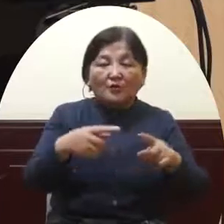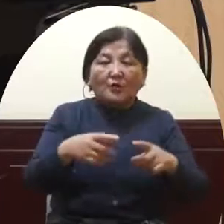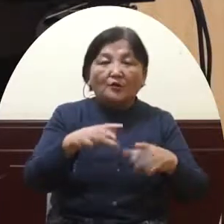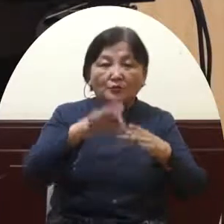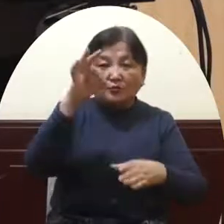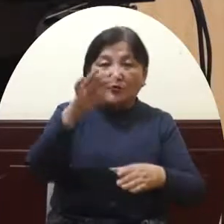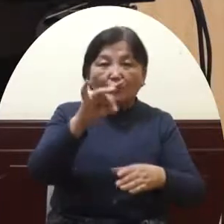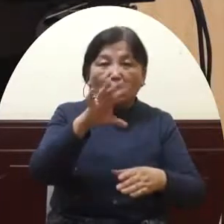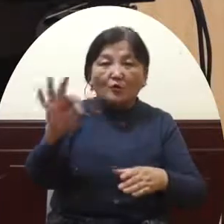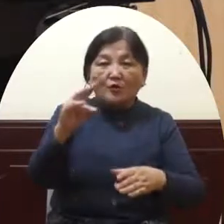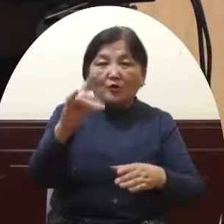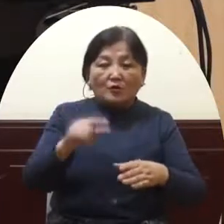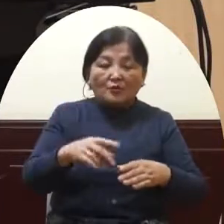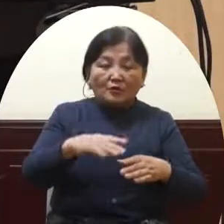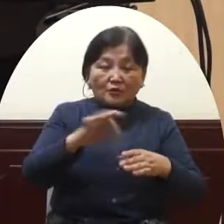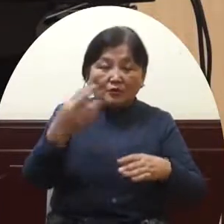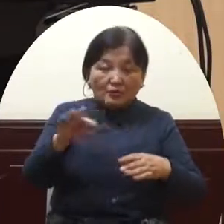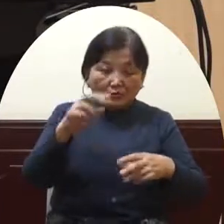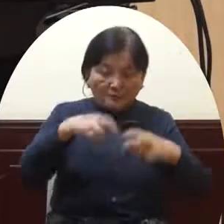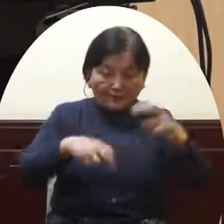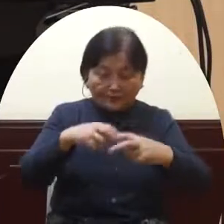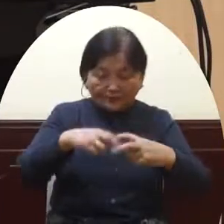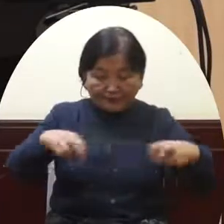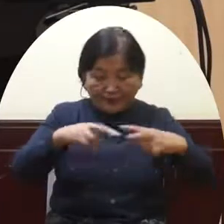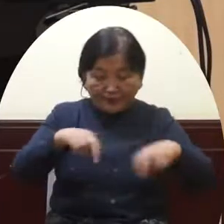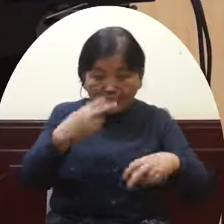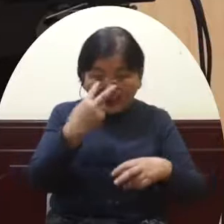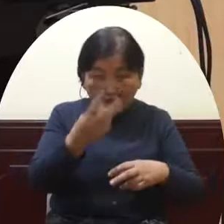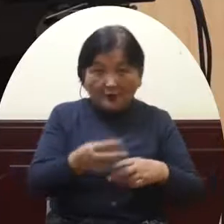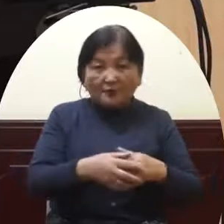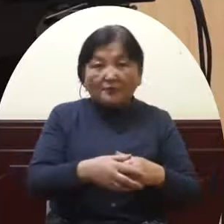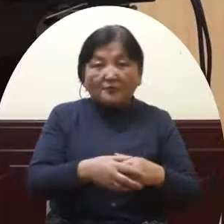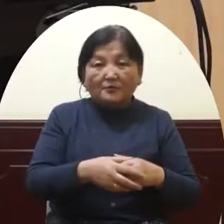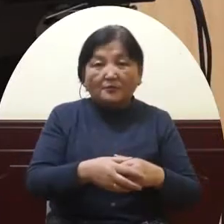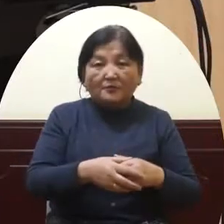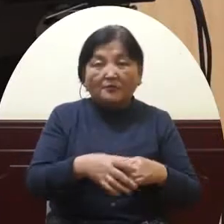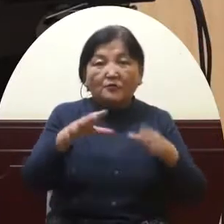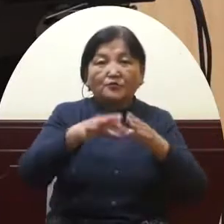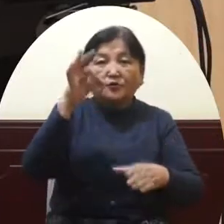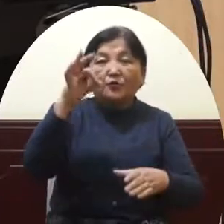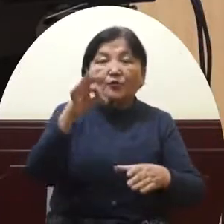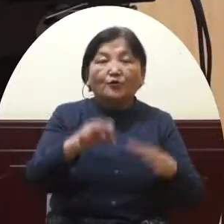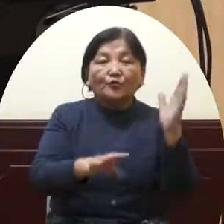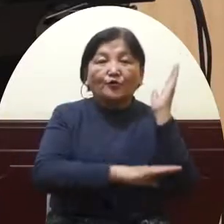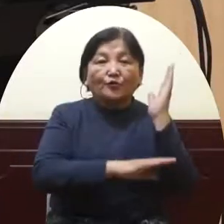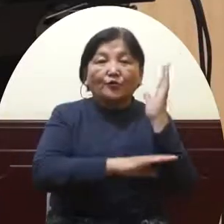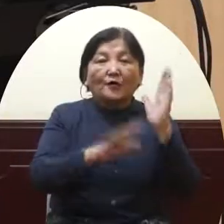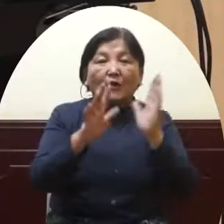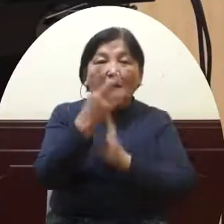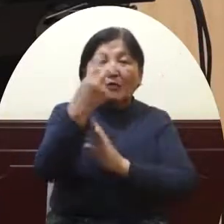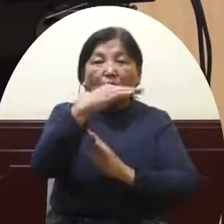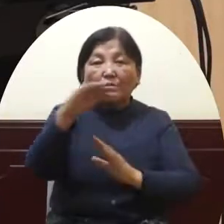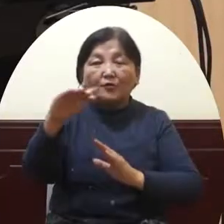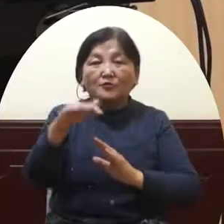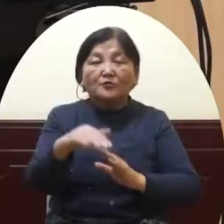дээр толгуурлсан санал өгөх идэвхжилийг нь харсан судалгааг харсан чинь сонгуул өдөр 12-аас 14 цагийн